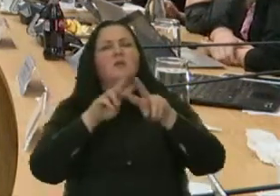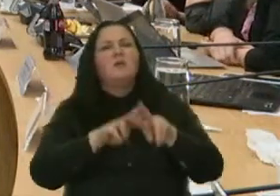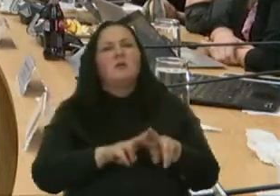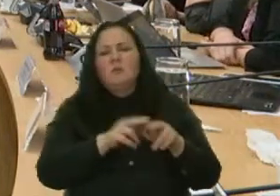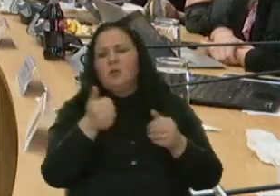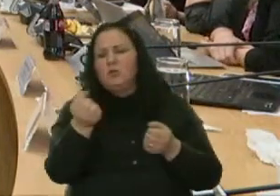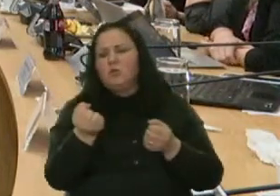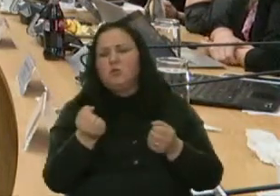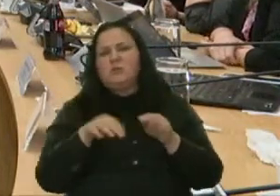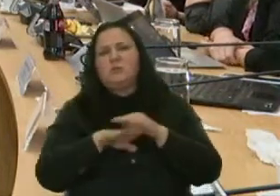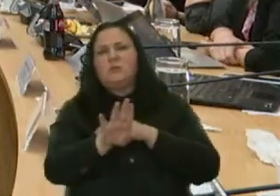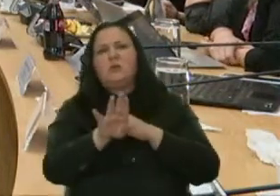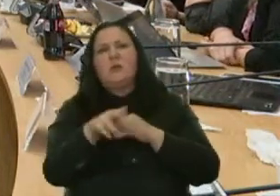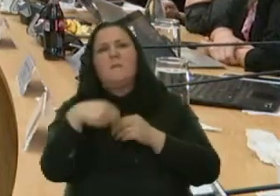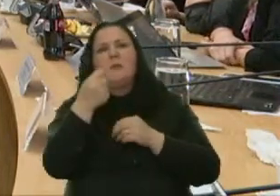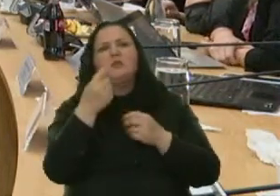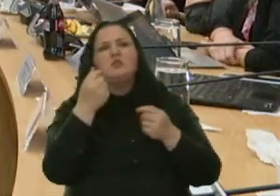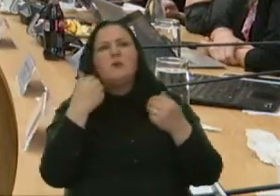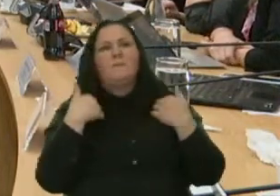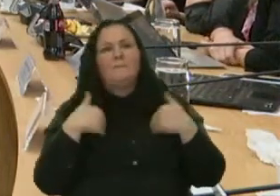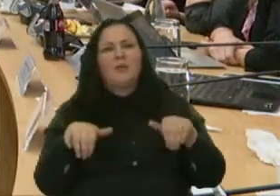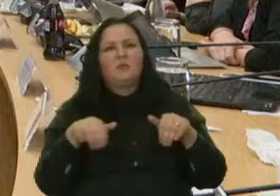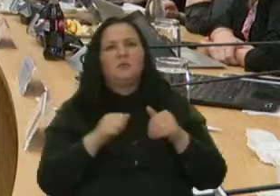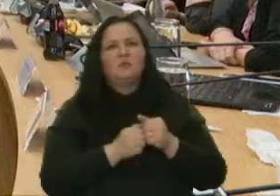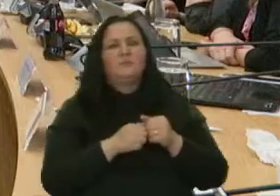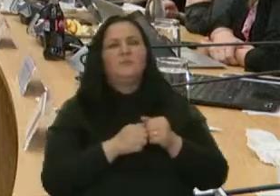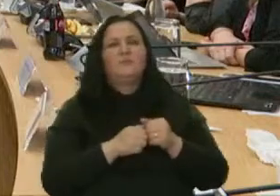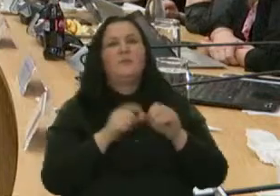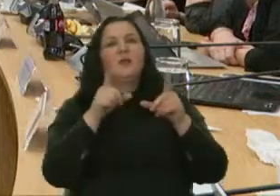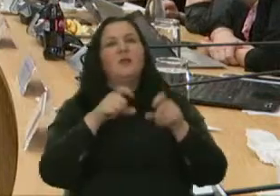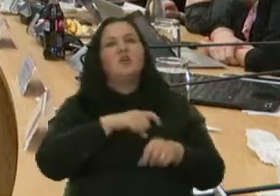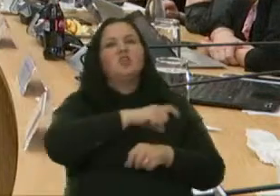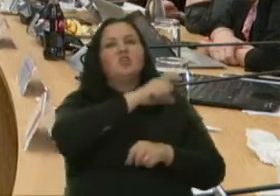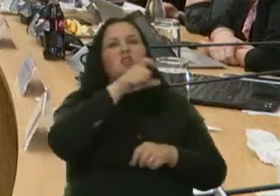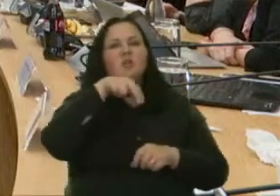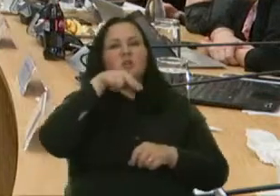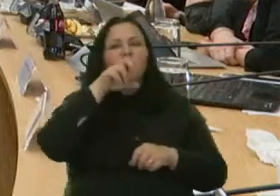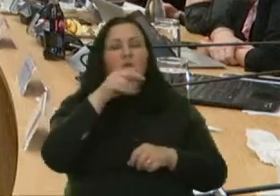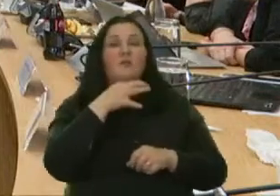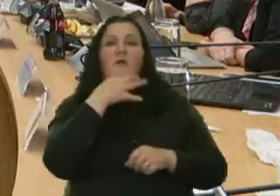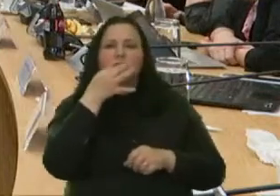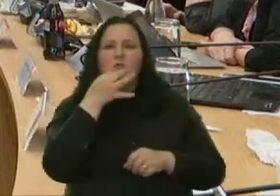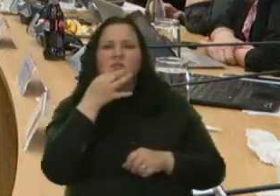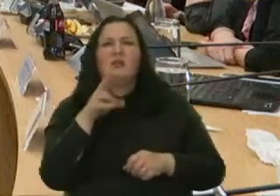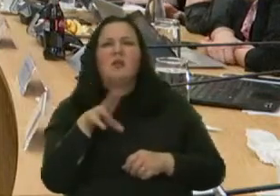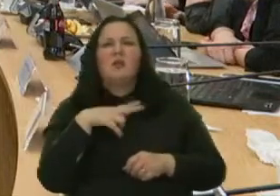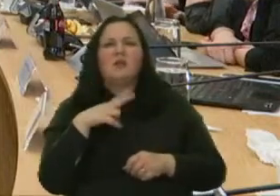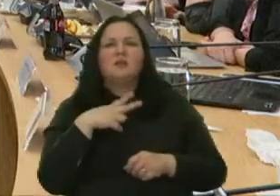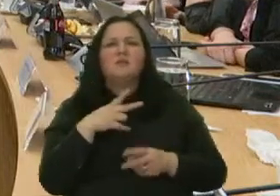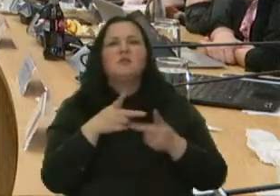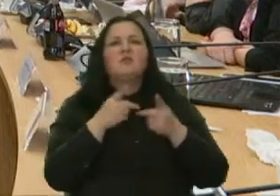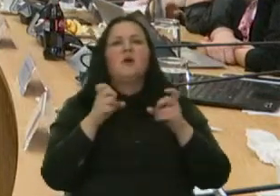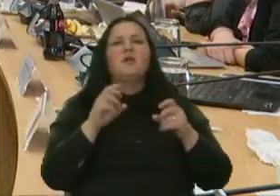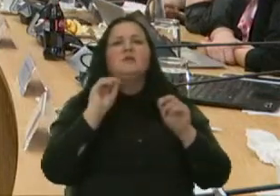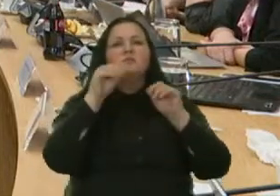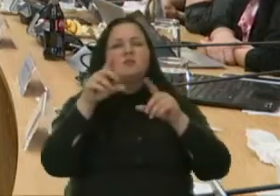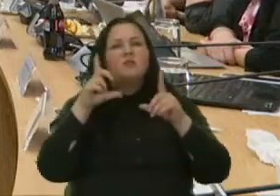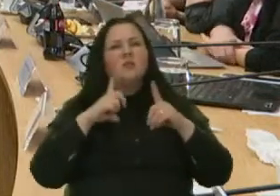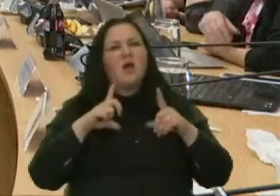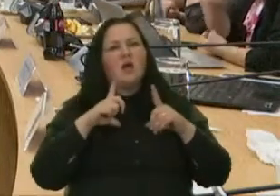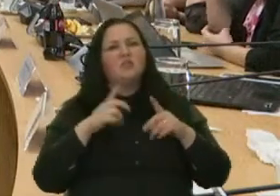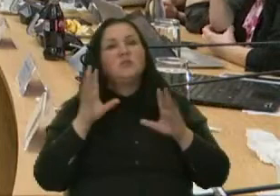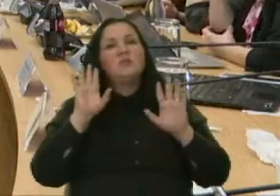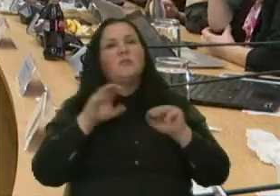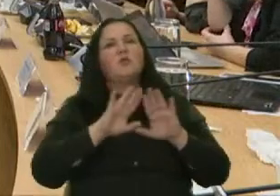în sertar sau plătiți și s bani pierduți la centura de Nord v am spus că există doar că este pus pus în așteptare trebuie doar